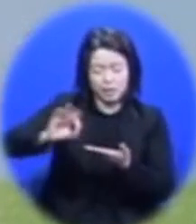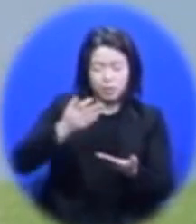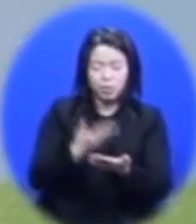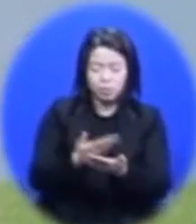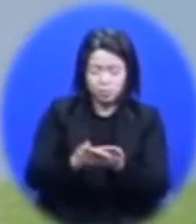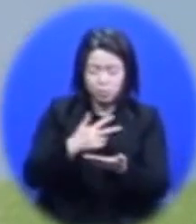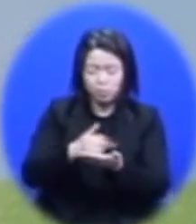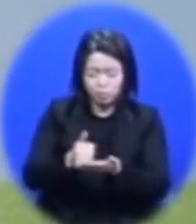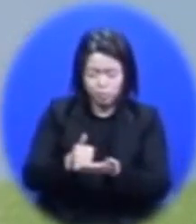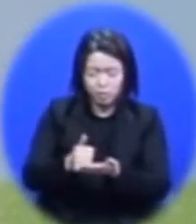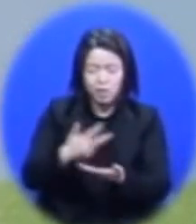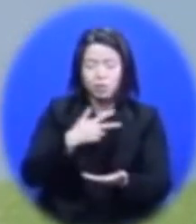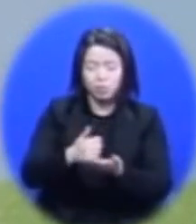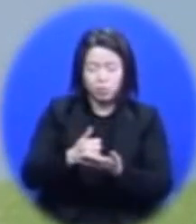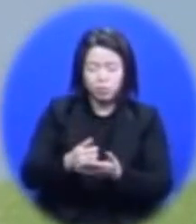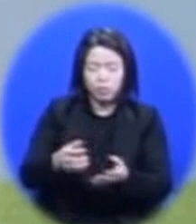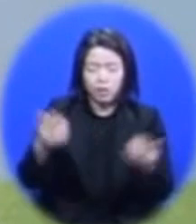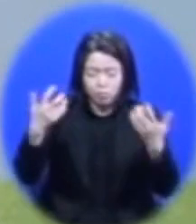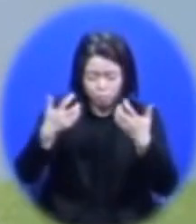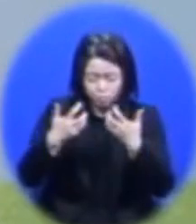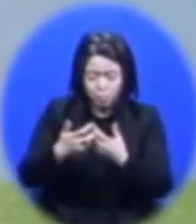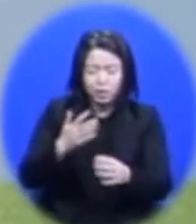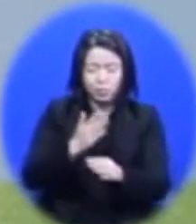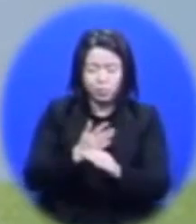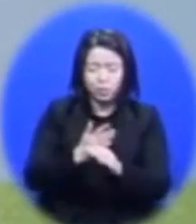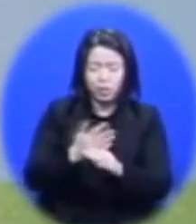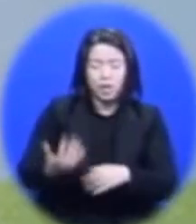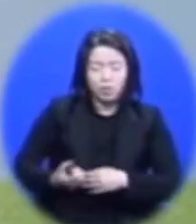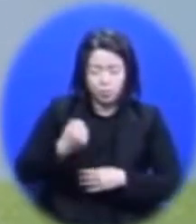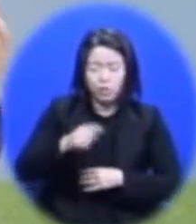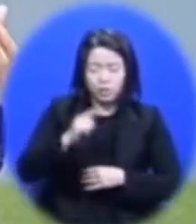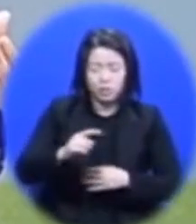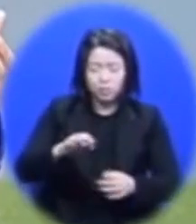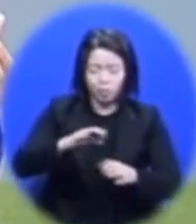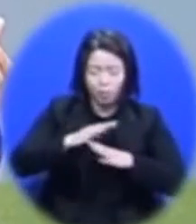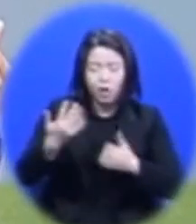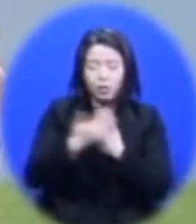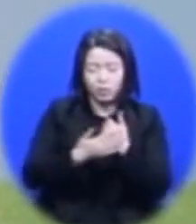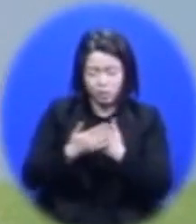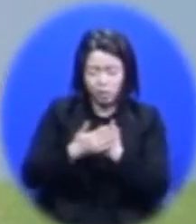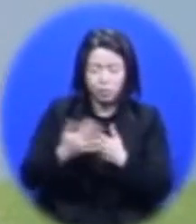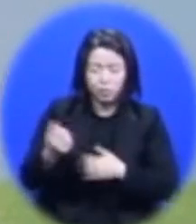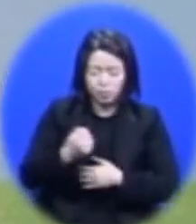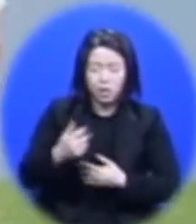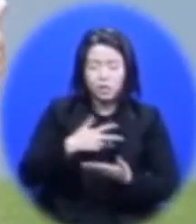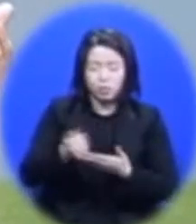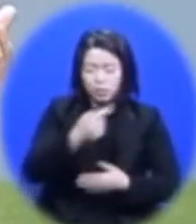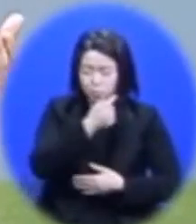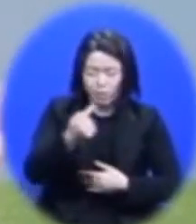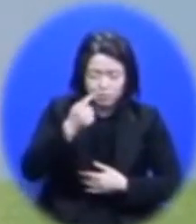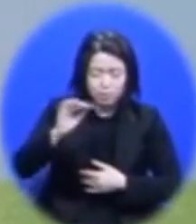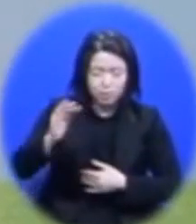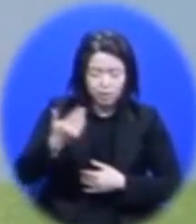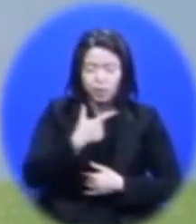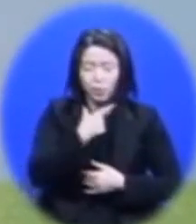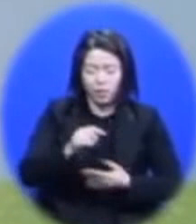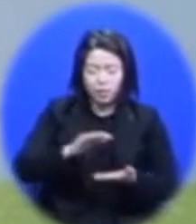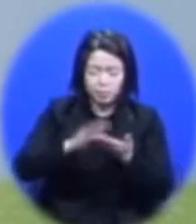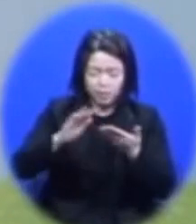주님, 주님과의 충만한 가운데 누리는 그 놀라운 은혜로 주님이 증거되기를